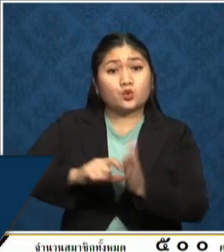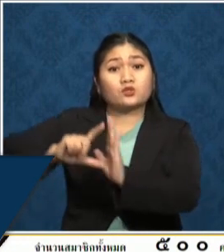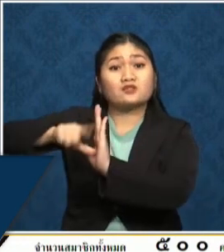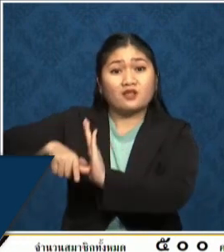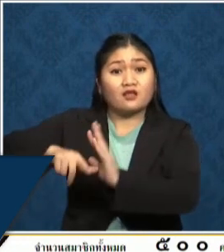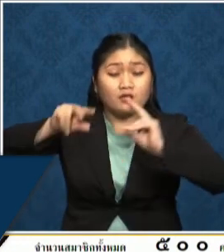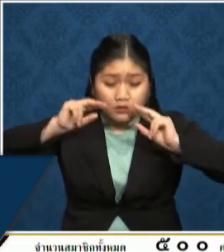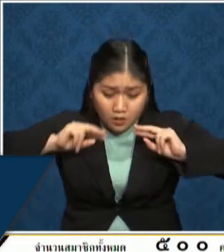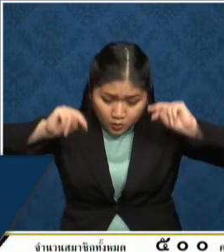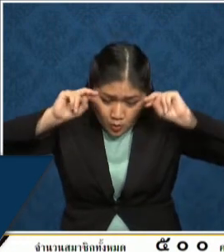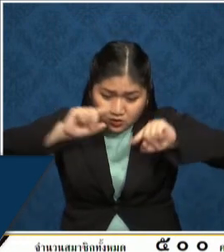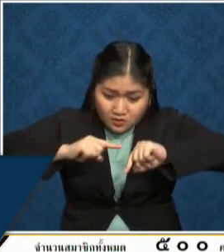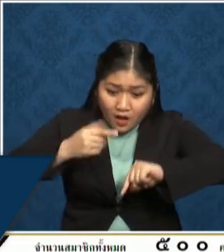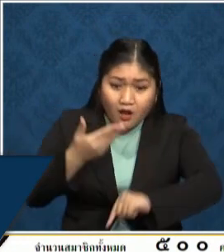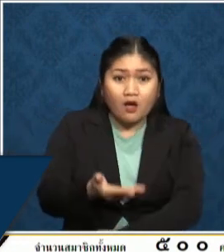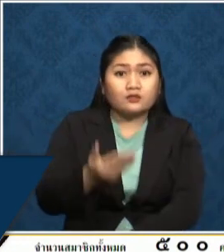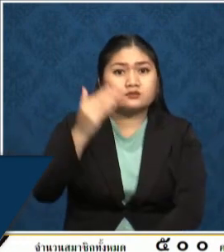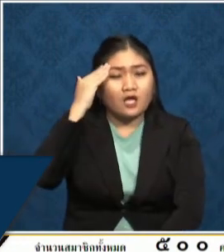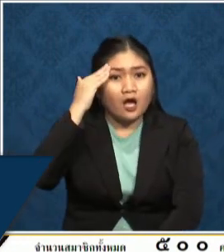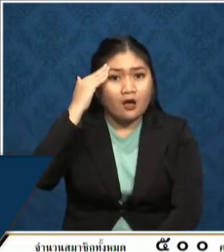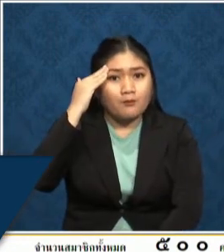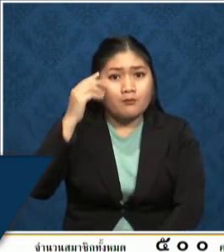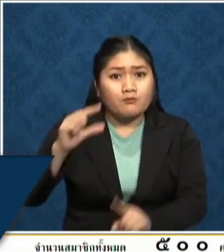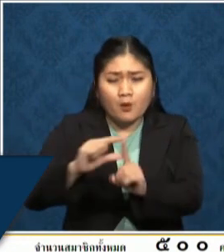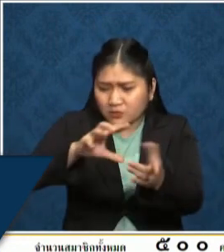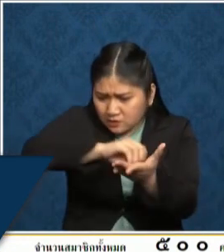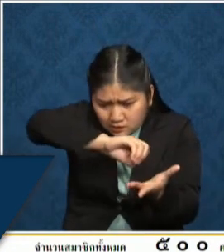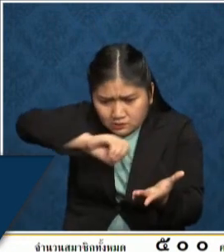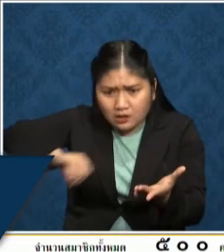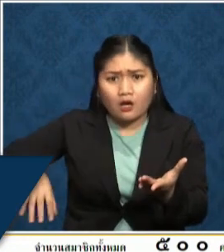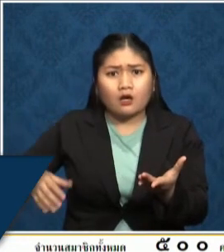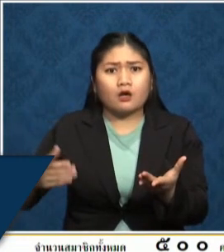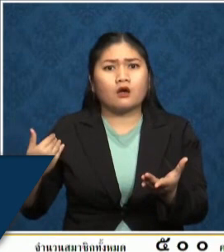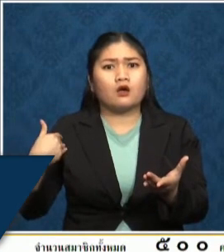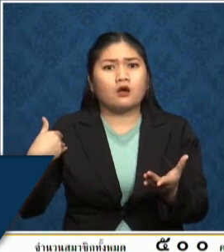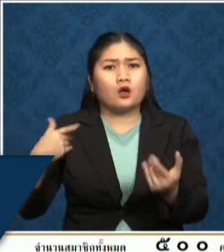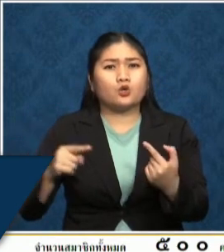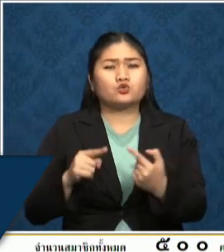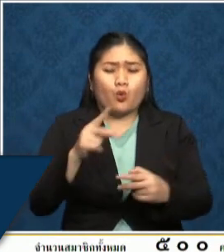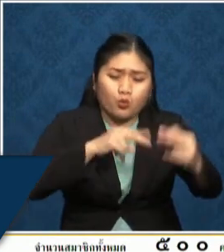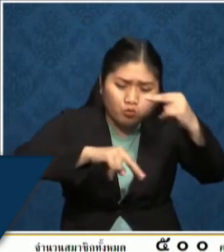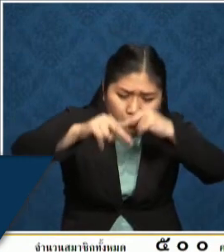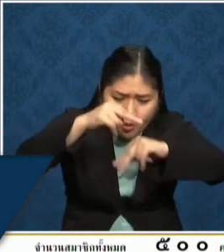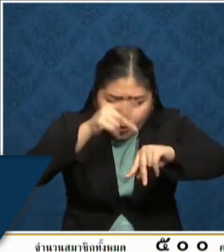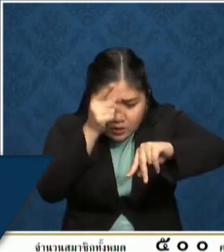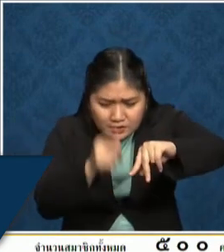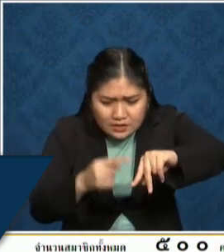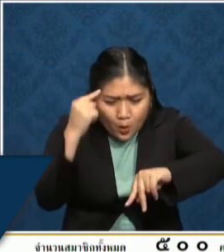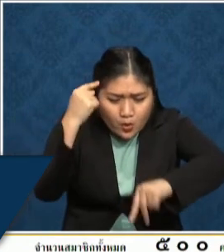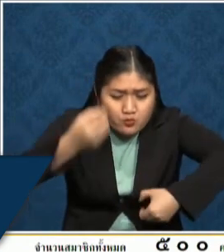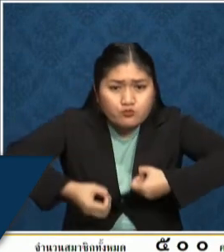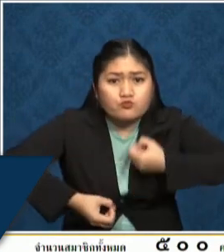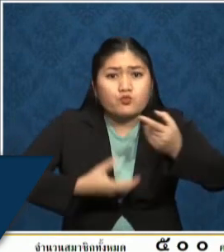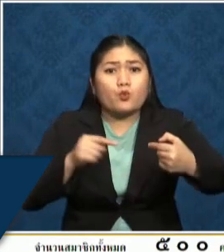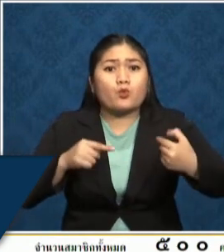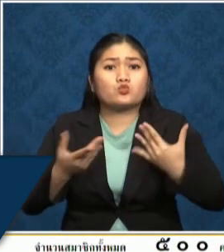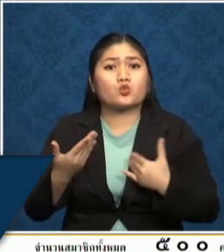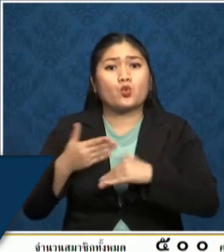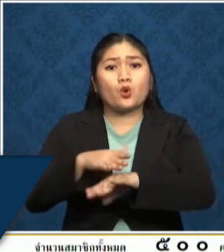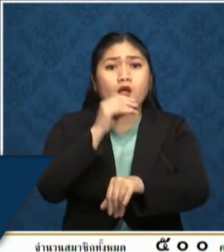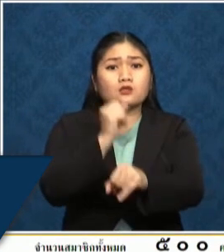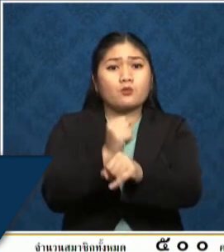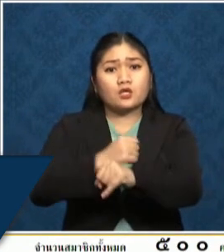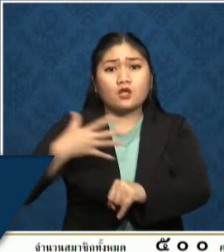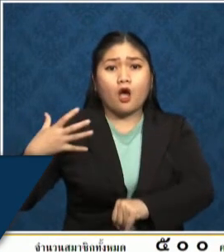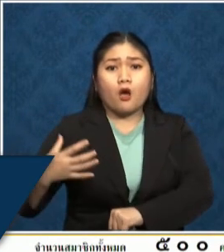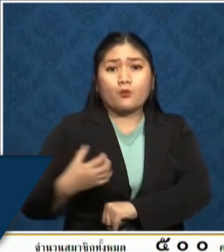ั mentalityเพื่อทราบโดนตดออกการเสวงข้อที่จริหรอกstepอกิทเห็นต่างๆเพื่อประกอบการนำเืนการต